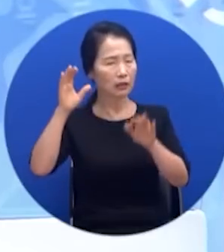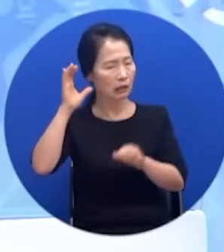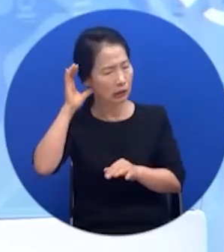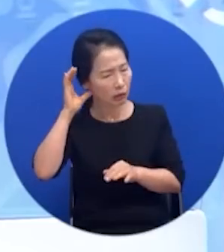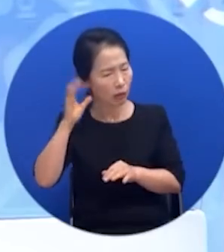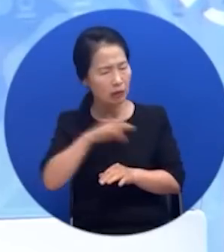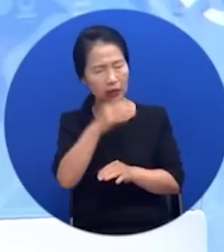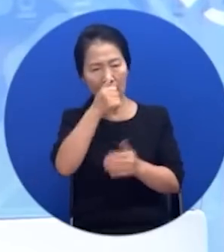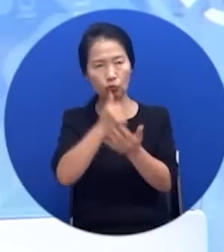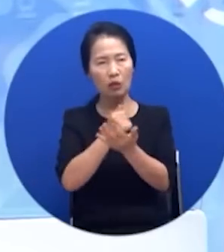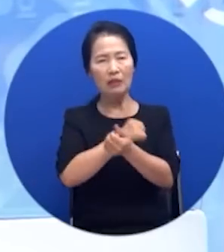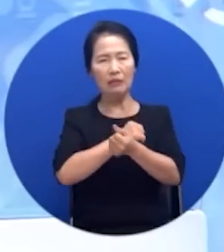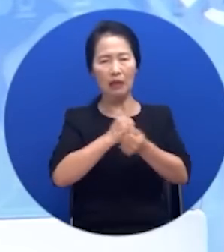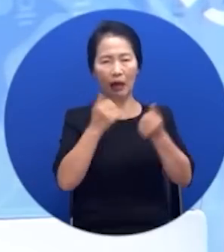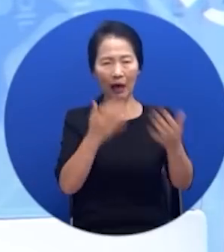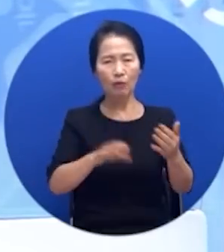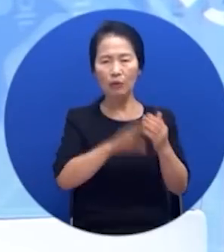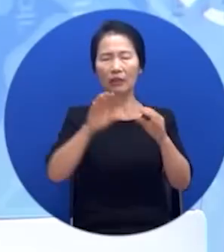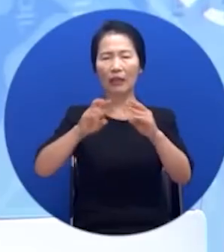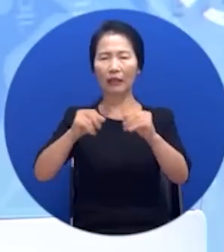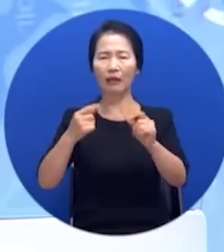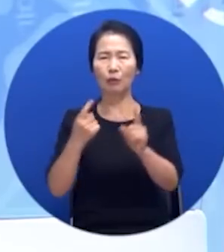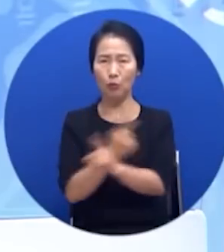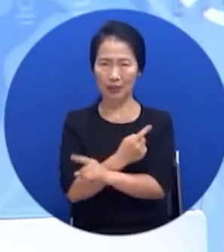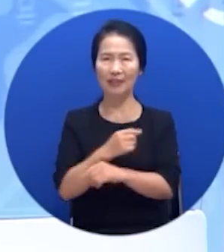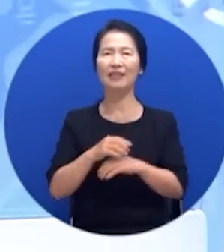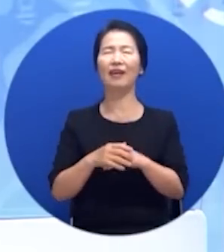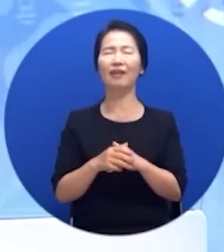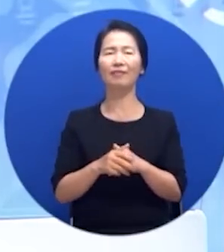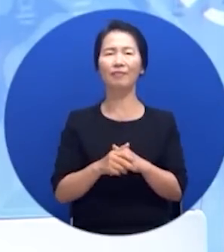사하고 그들의 땅을 고칠지라.